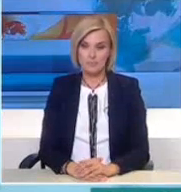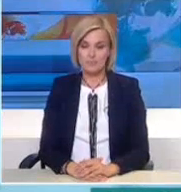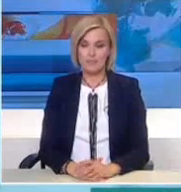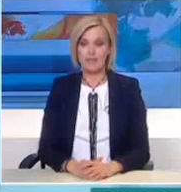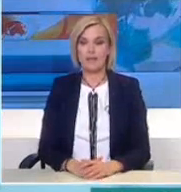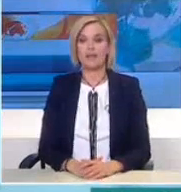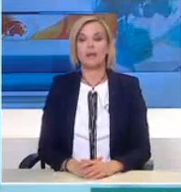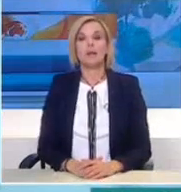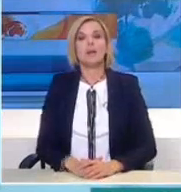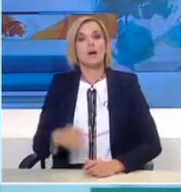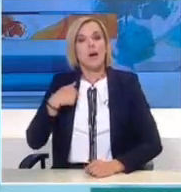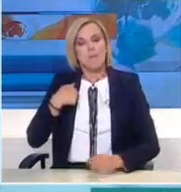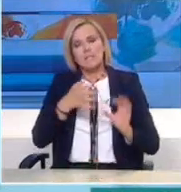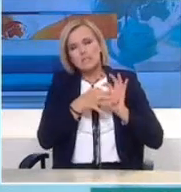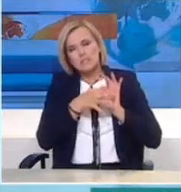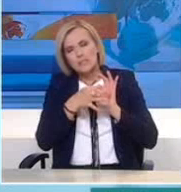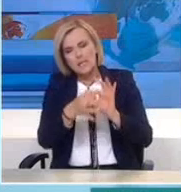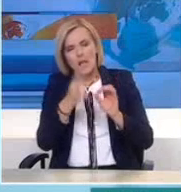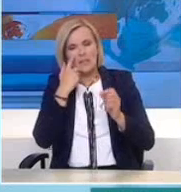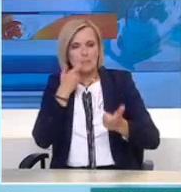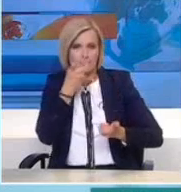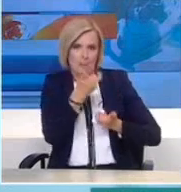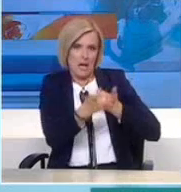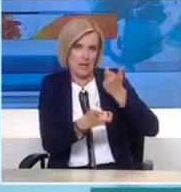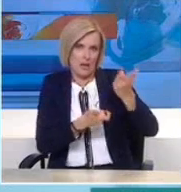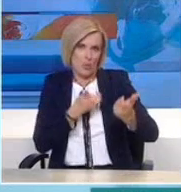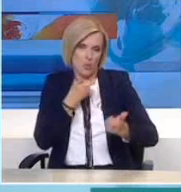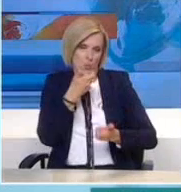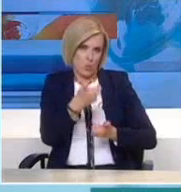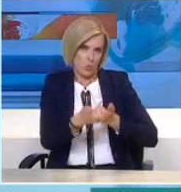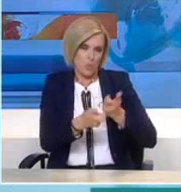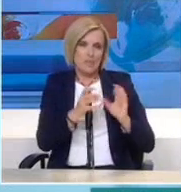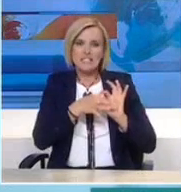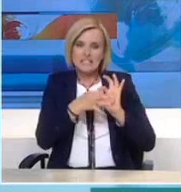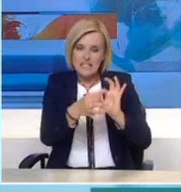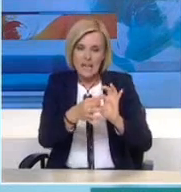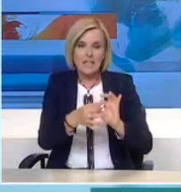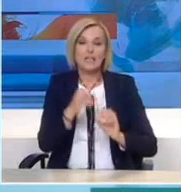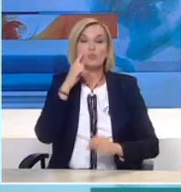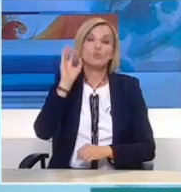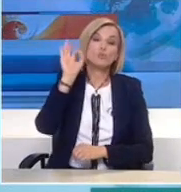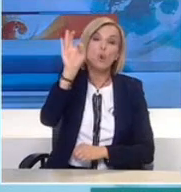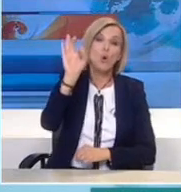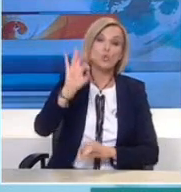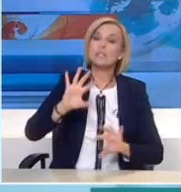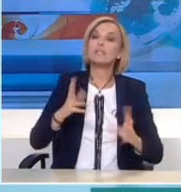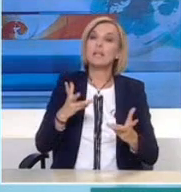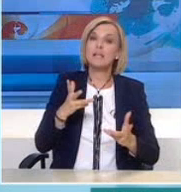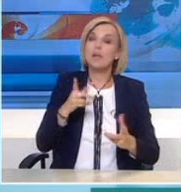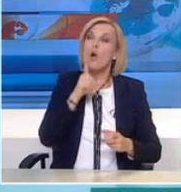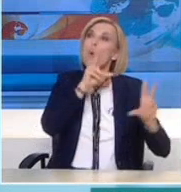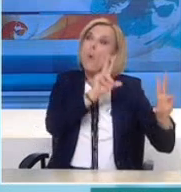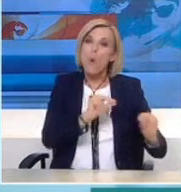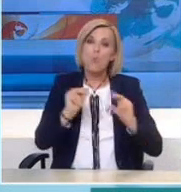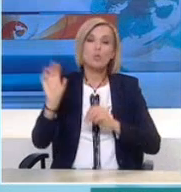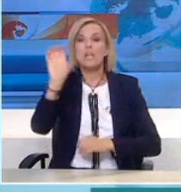Τελειώνοντας να πω ότι συνεχίζουμε την επαγρύπνηση. Οι στόχοι δημόσιας υγείας παραμένουν οι ίδιοι. Στην ευρωπαϊκή του κοινή αναφορά,